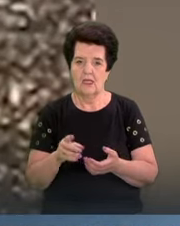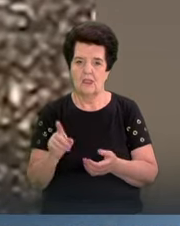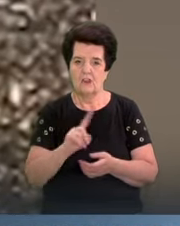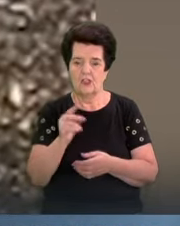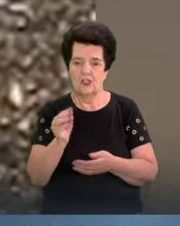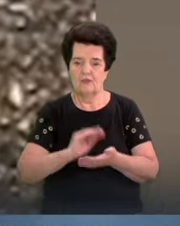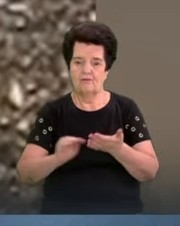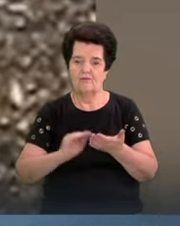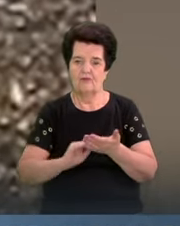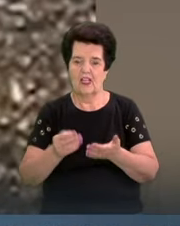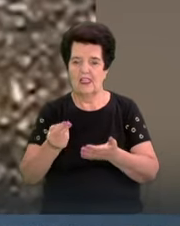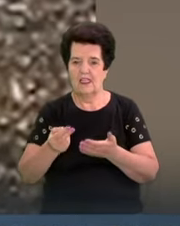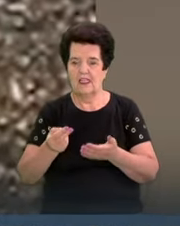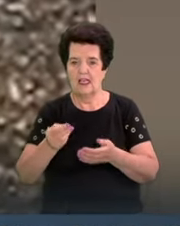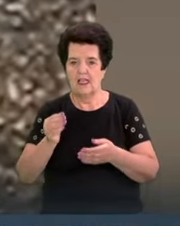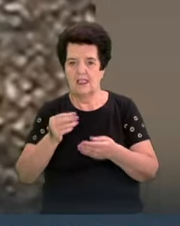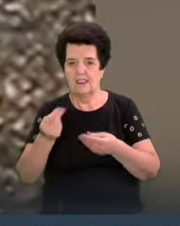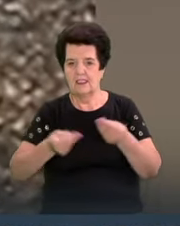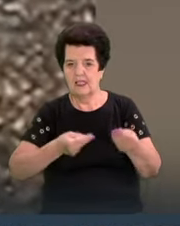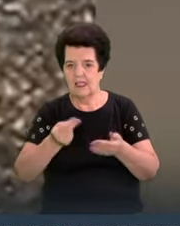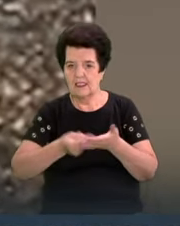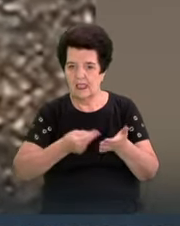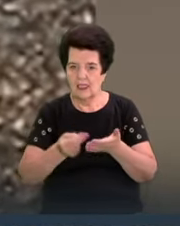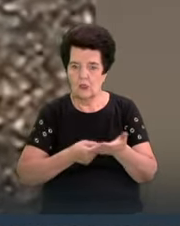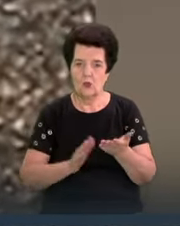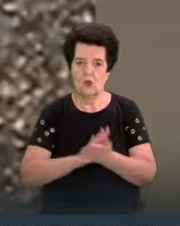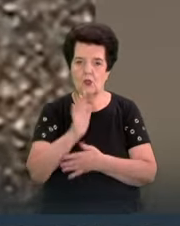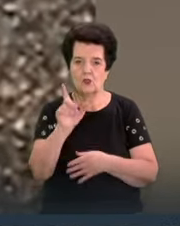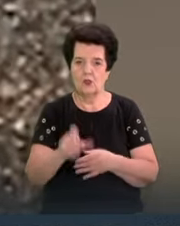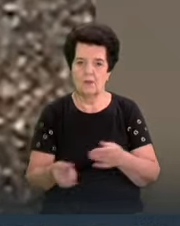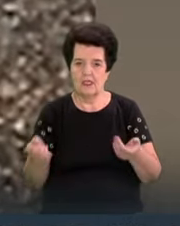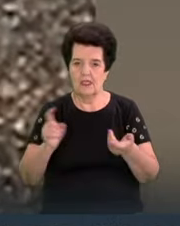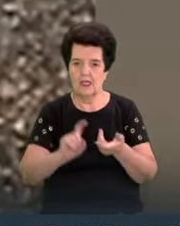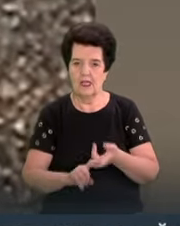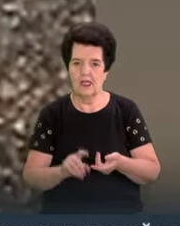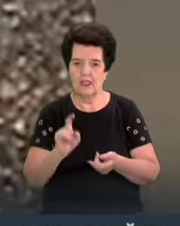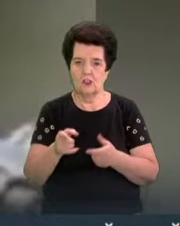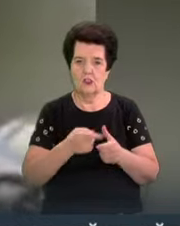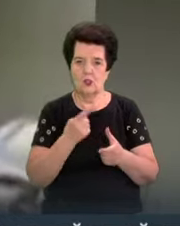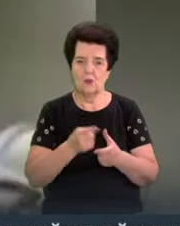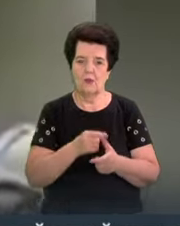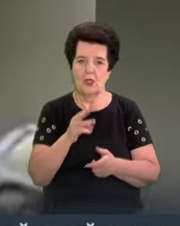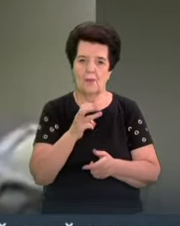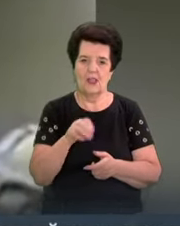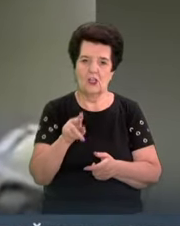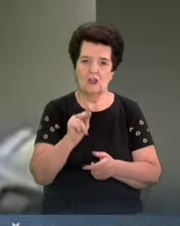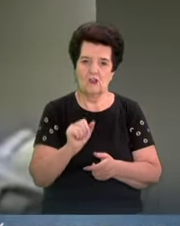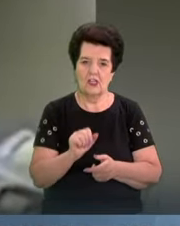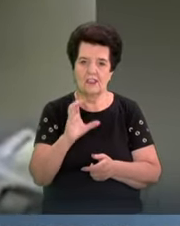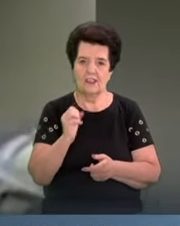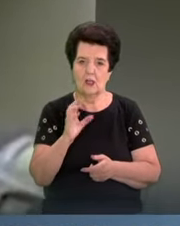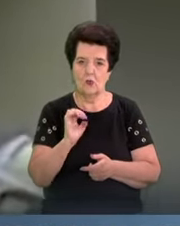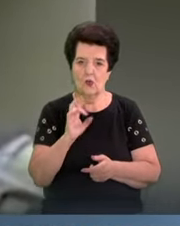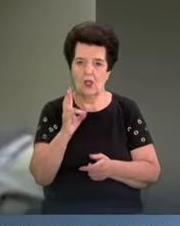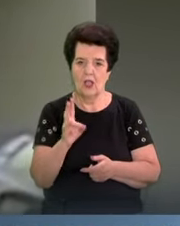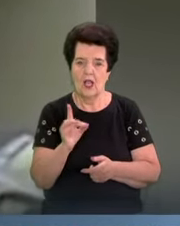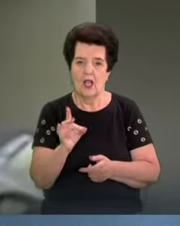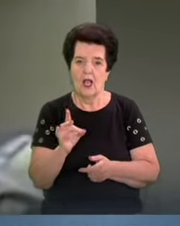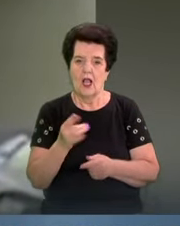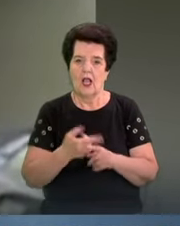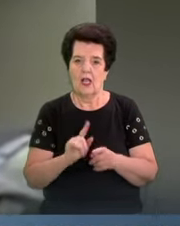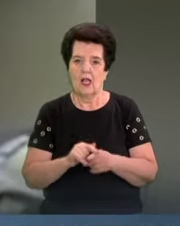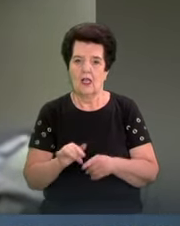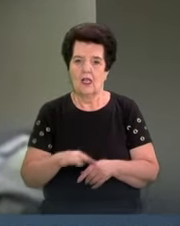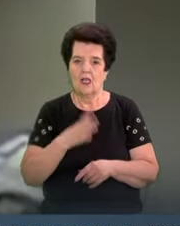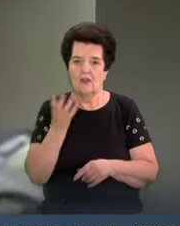creatori, jurnaliști, oameni de creație, este legată și de numele lui Mircea Snegur, care venea direct de